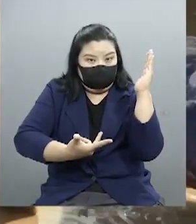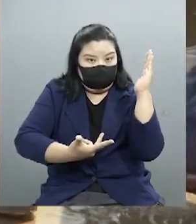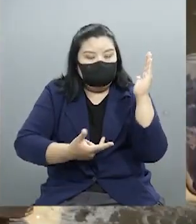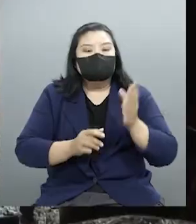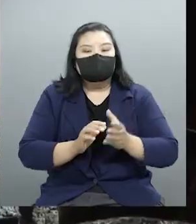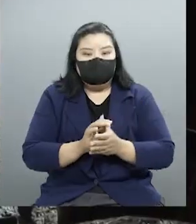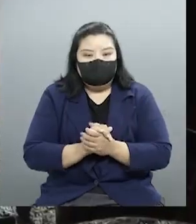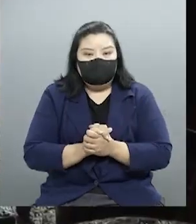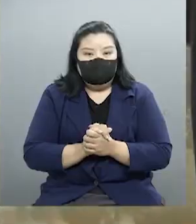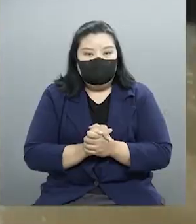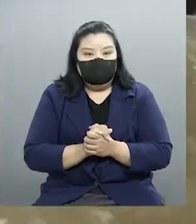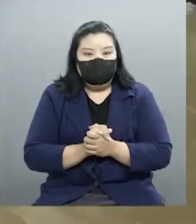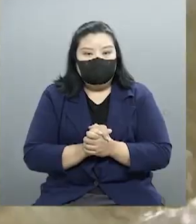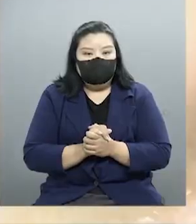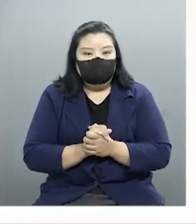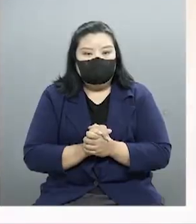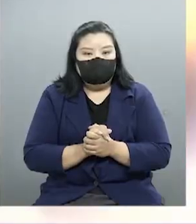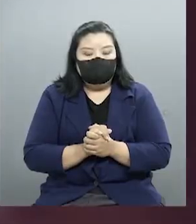นภาคใต้